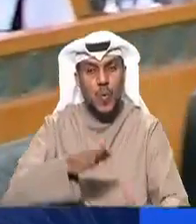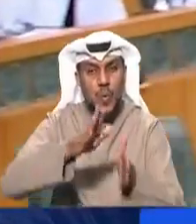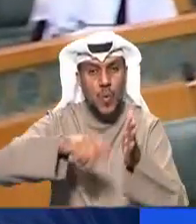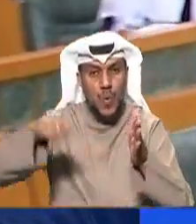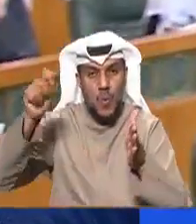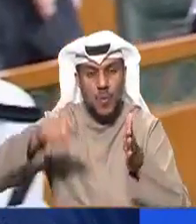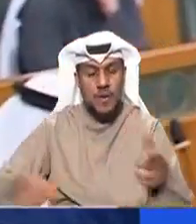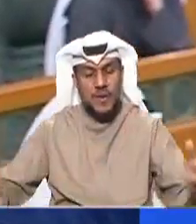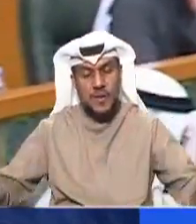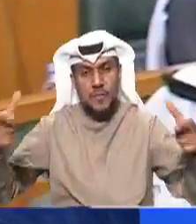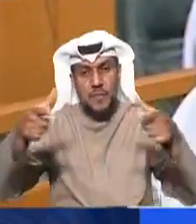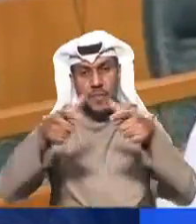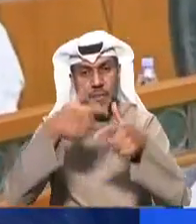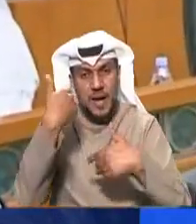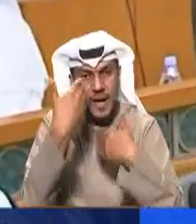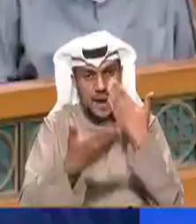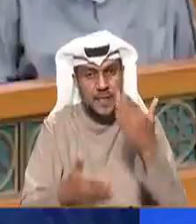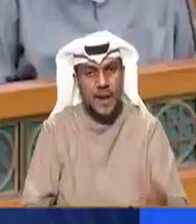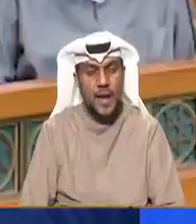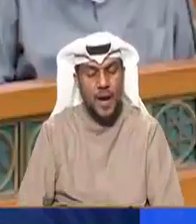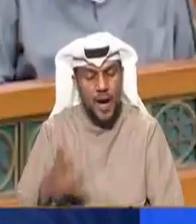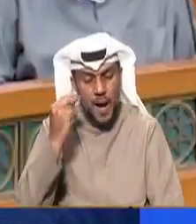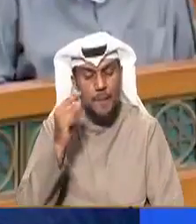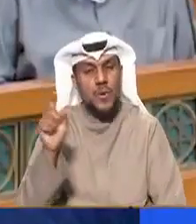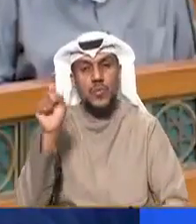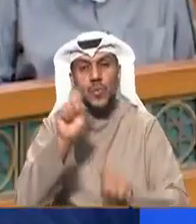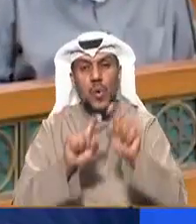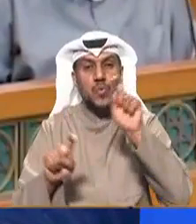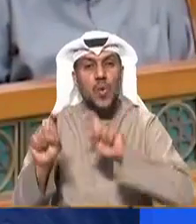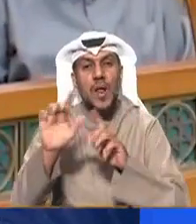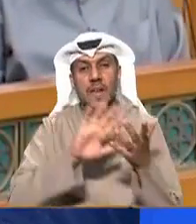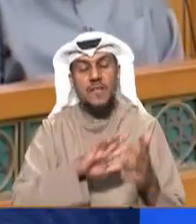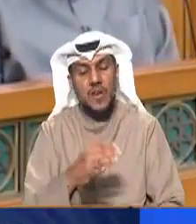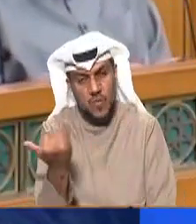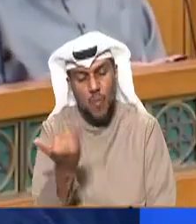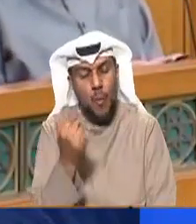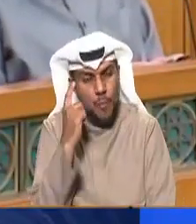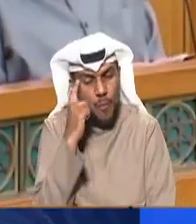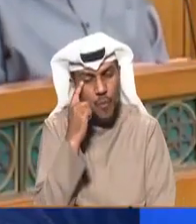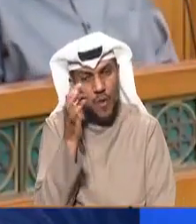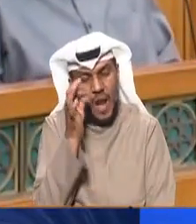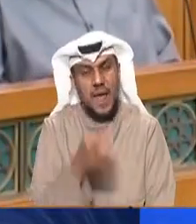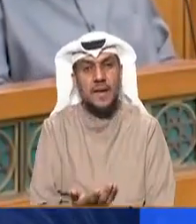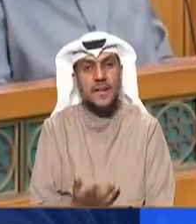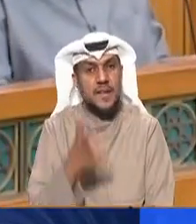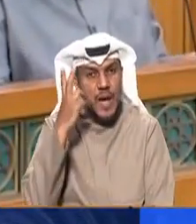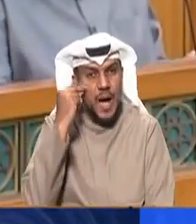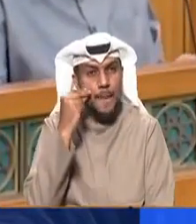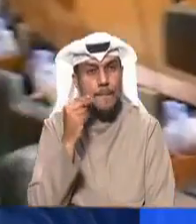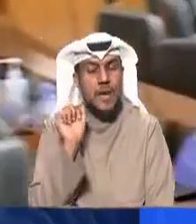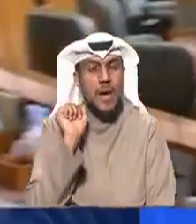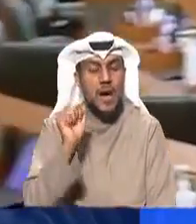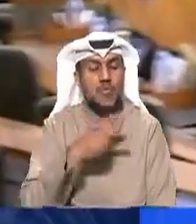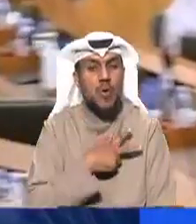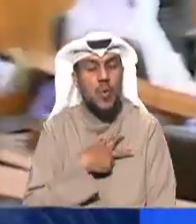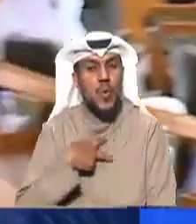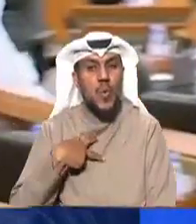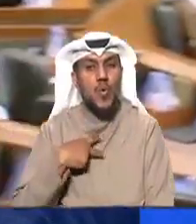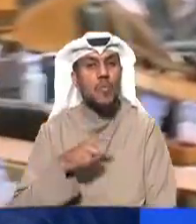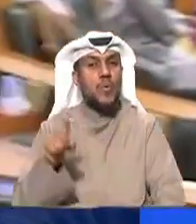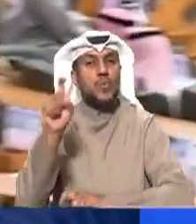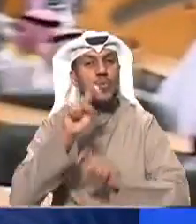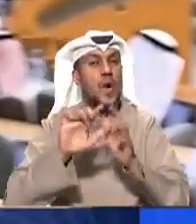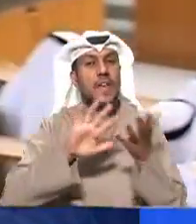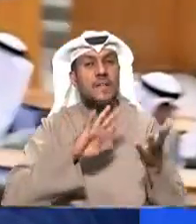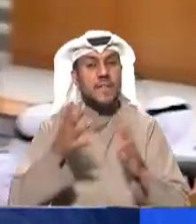الجلسة الخاصة والإدلاء بآرائهم، ما يدل على اهتمام مجلس الأمة بمتابعة إجراءات الحكومة تجاه